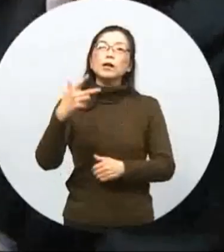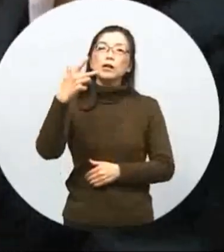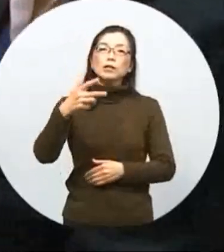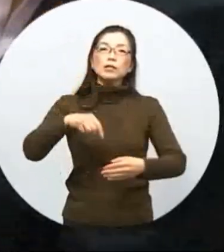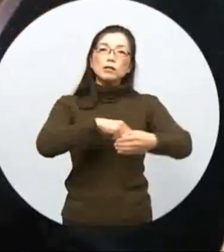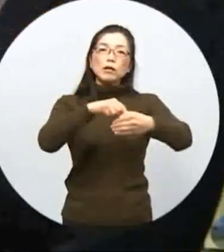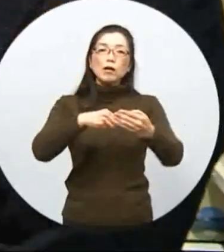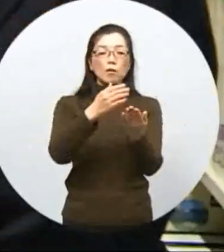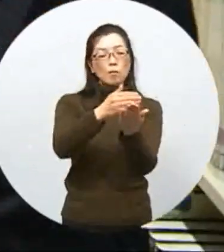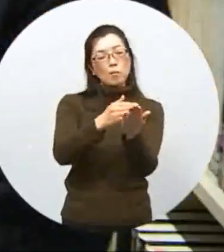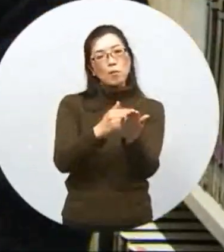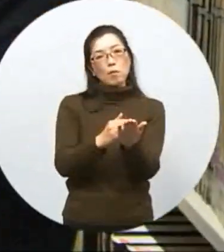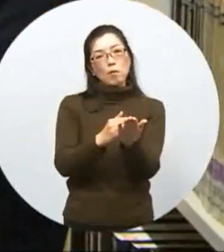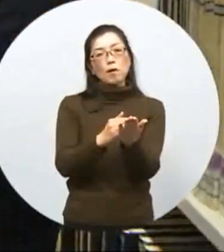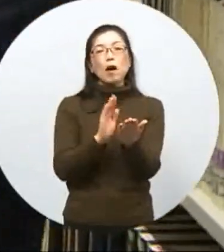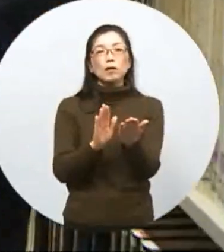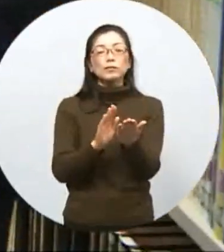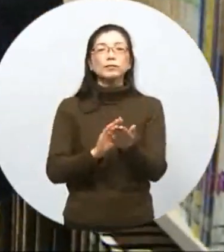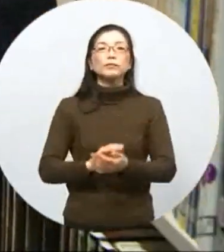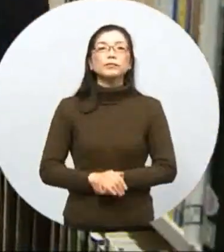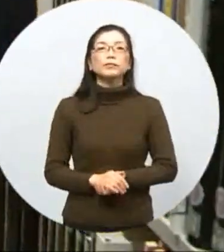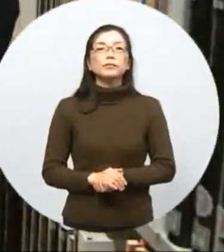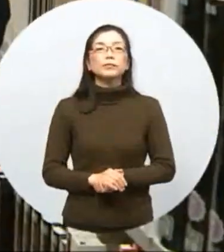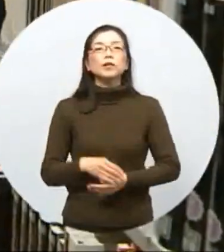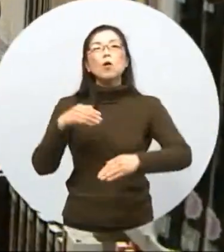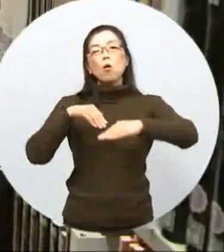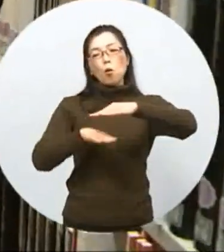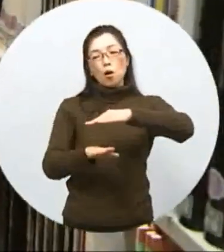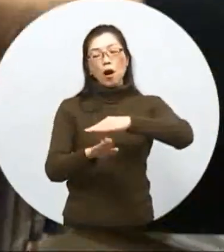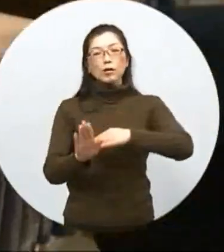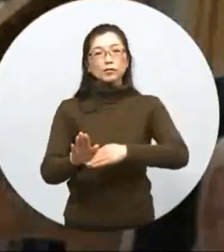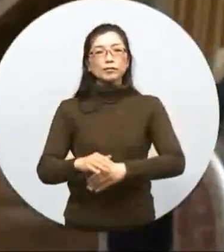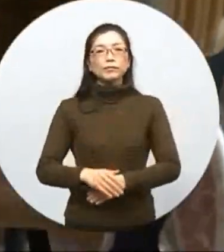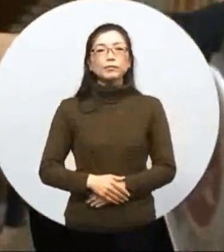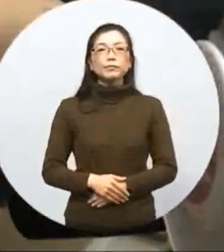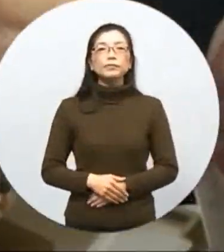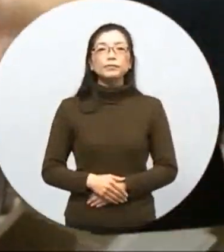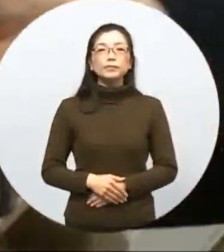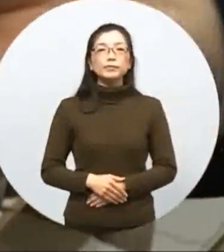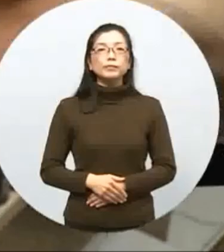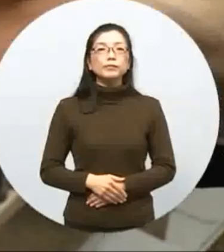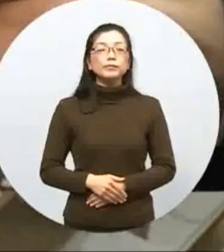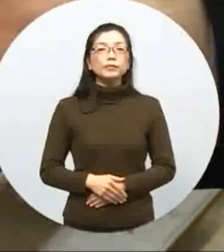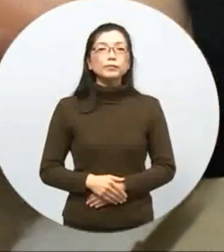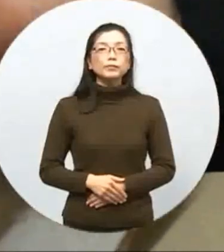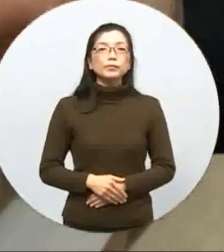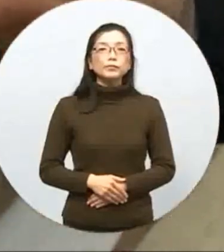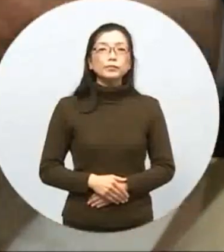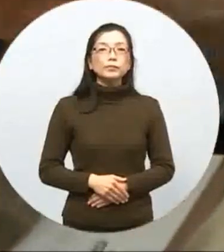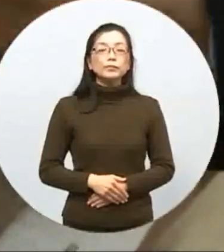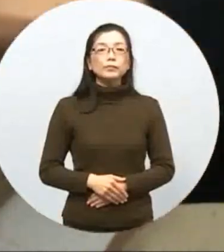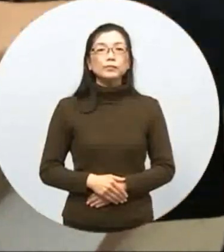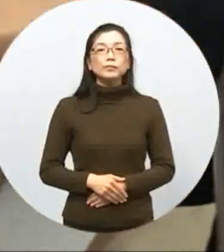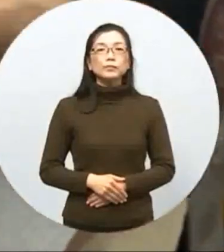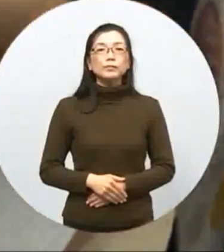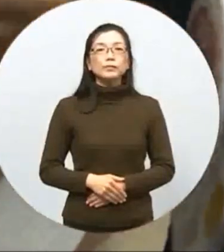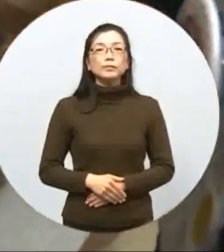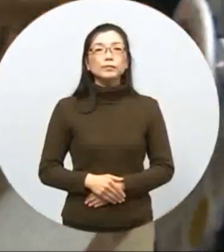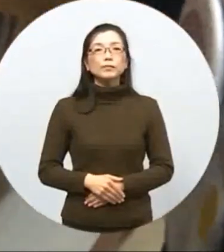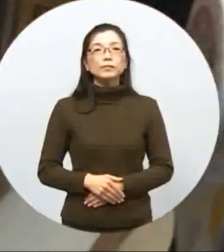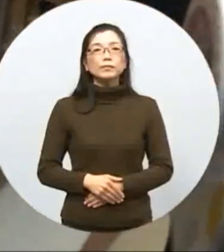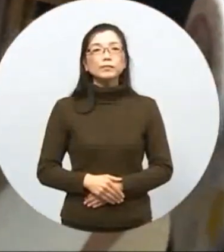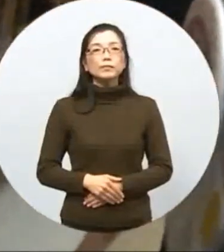ね、こういった形で、はい、保管されています。こういった形で茅ヶ崎調整一覧があります